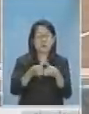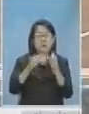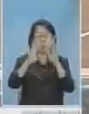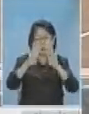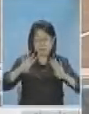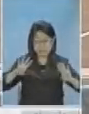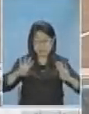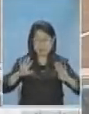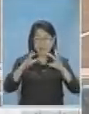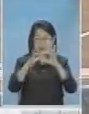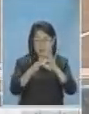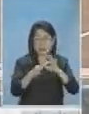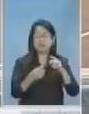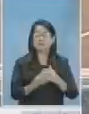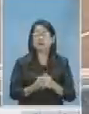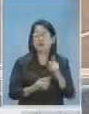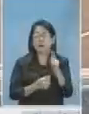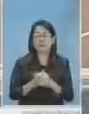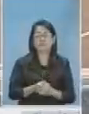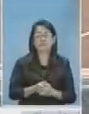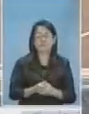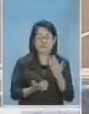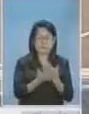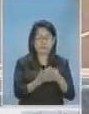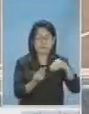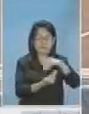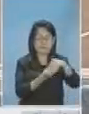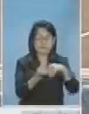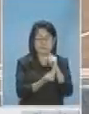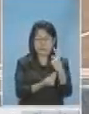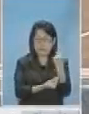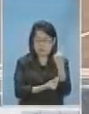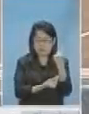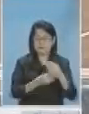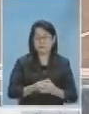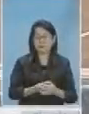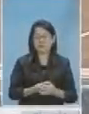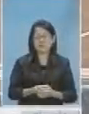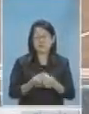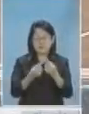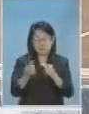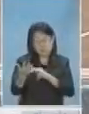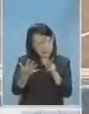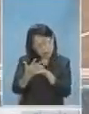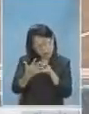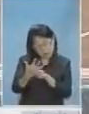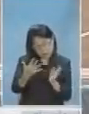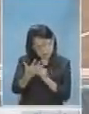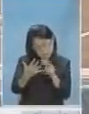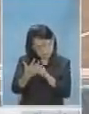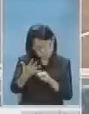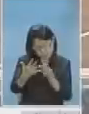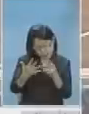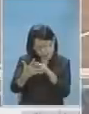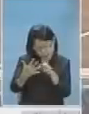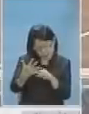ครับก็คือพูดถึงมิติของเศรษฐกิจเท่านั้นนะครับและพอลงไปดูรายละเอียดนะครับก็เป็นเรื่อง